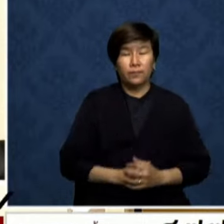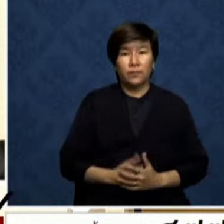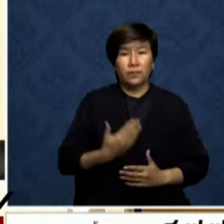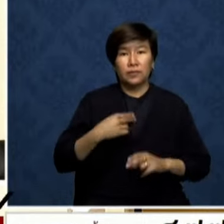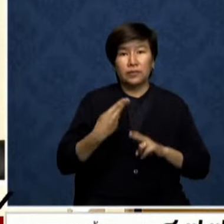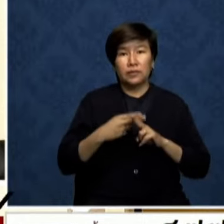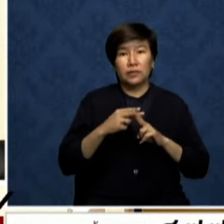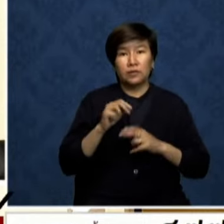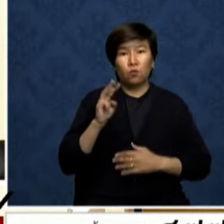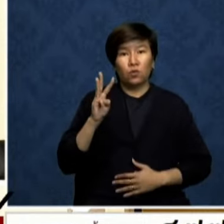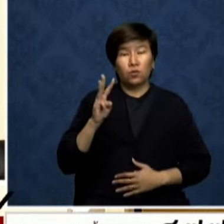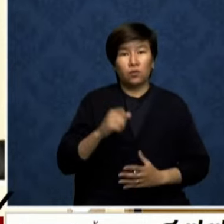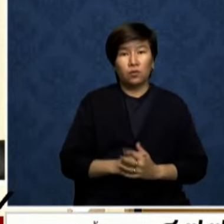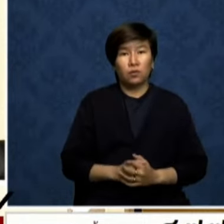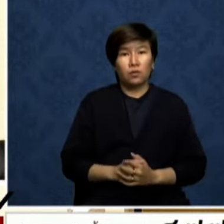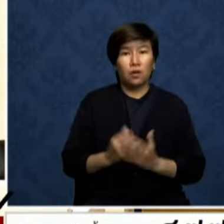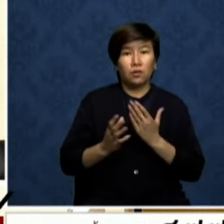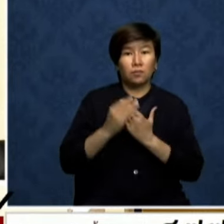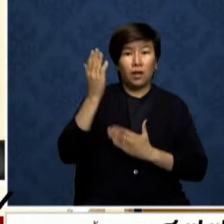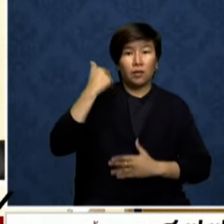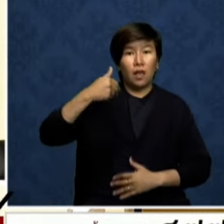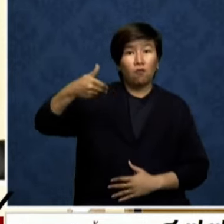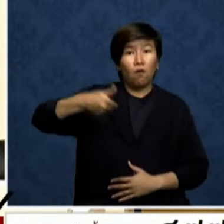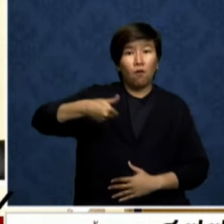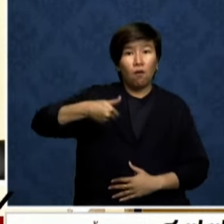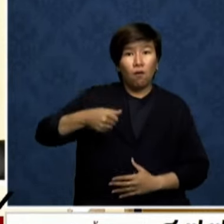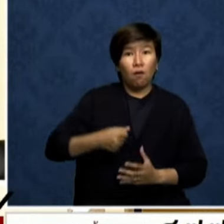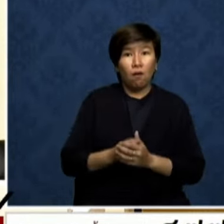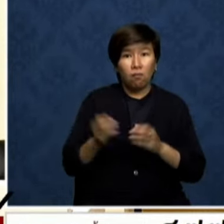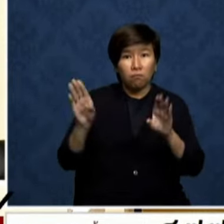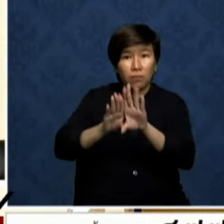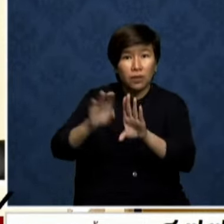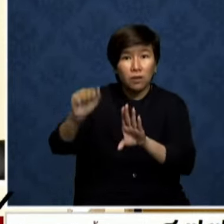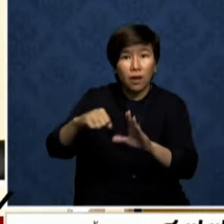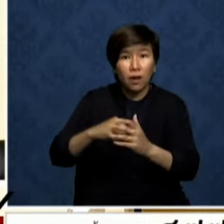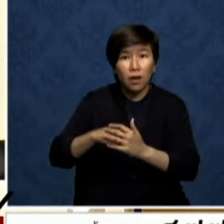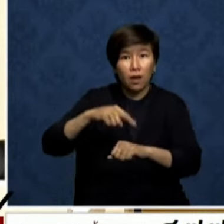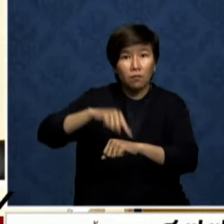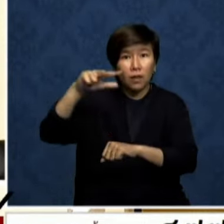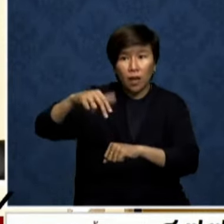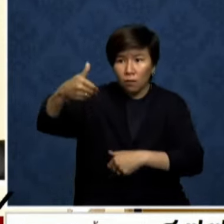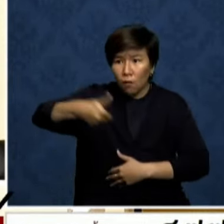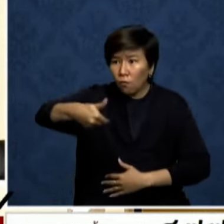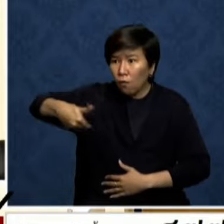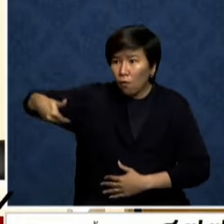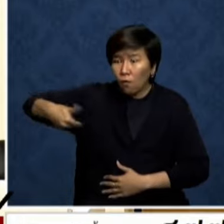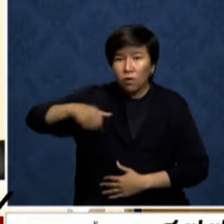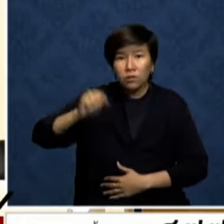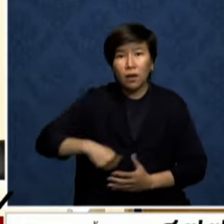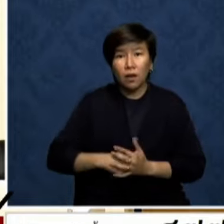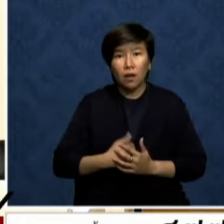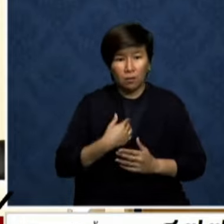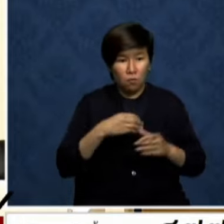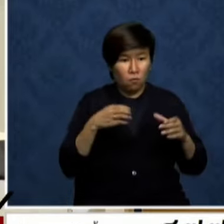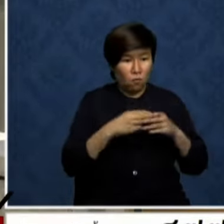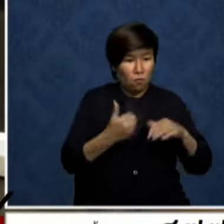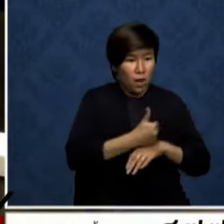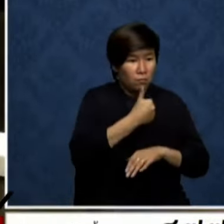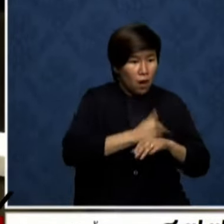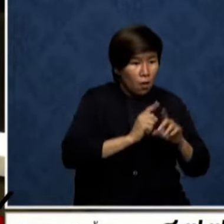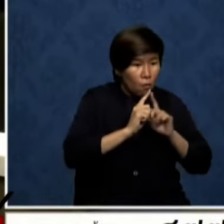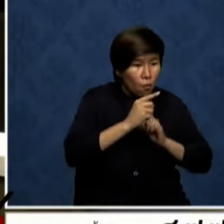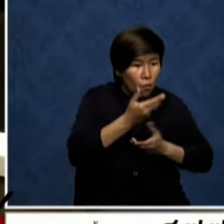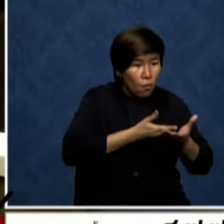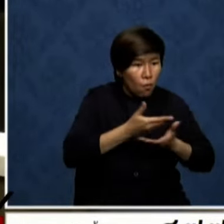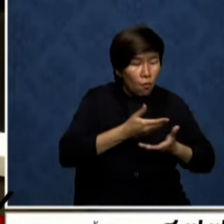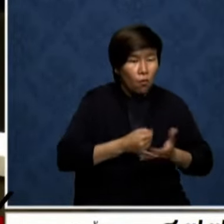เฮาี่แล้วพวกท่านมาขอผมมใช่เลยครั ก่อน ขอใหเล delegateก่อนต่านมาขอล้อง PRESID ผม Style himวาขอ